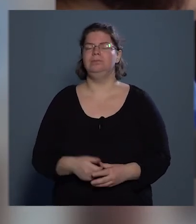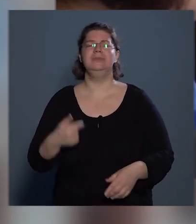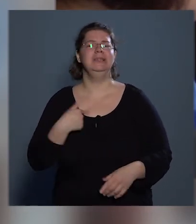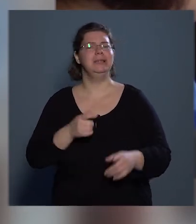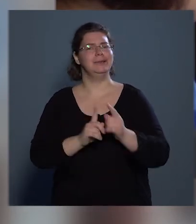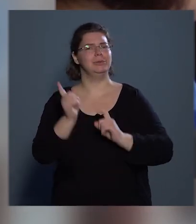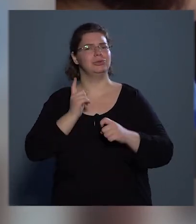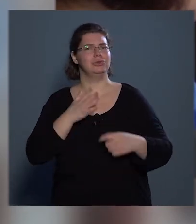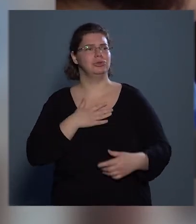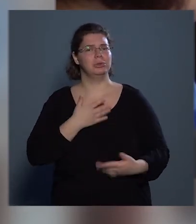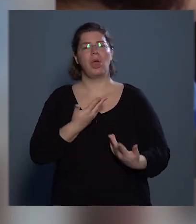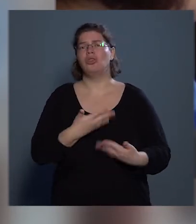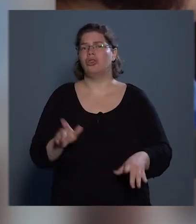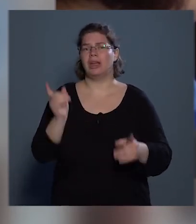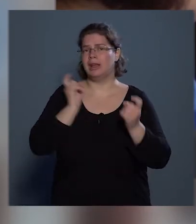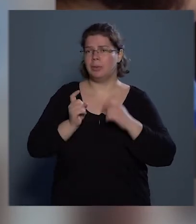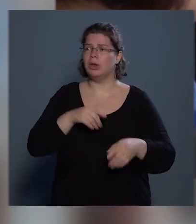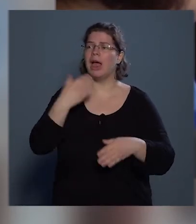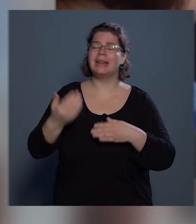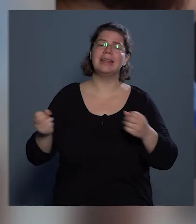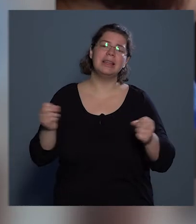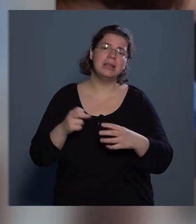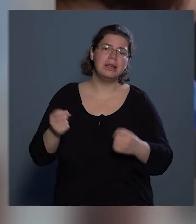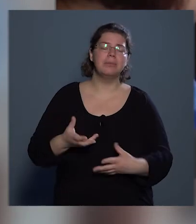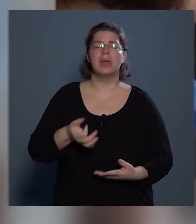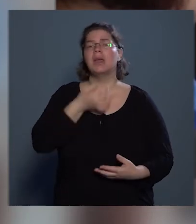nem gondolta azt, hogy az eddigi e-mailek meg szóbeli